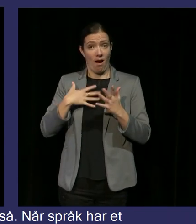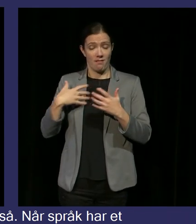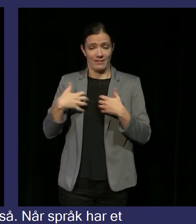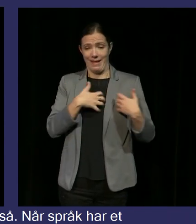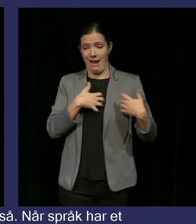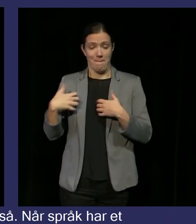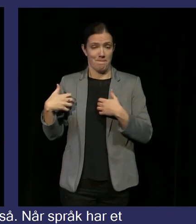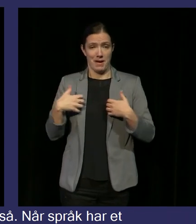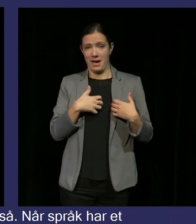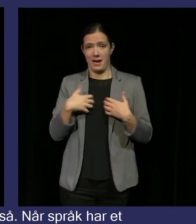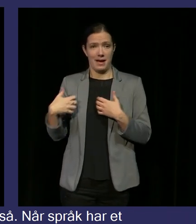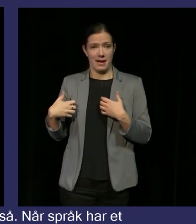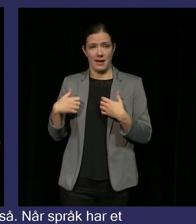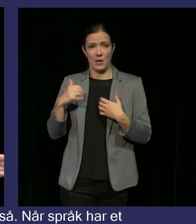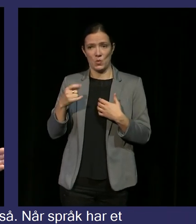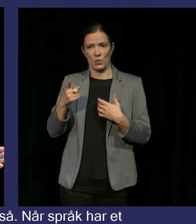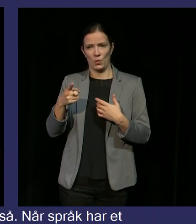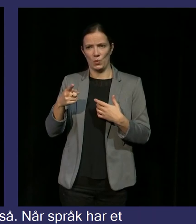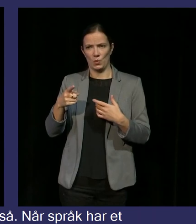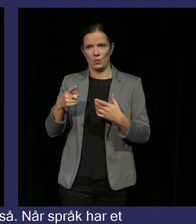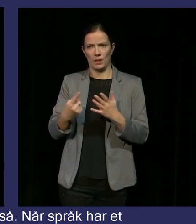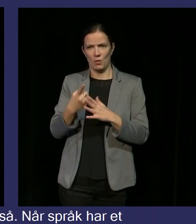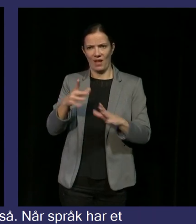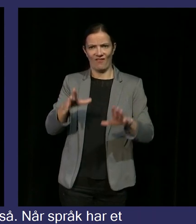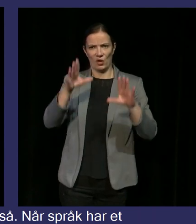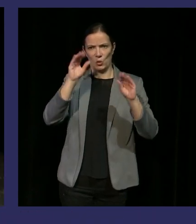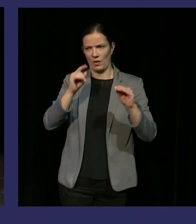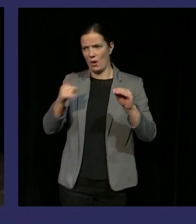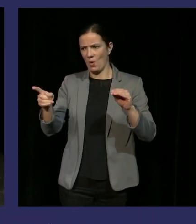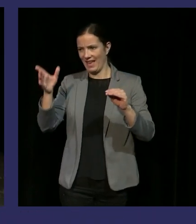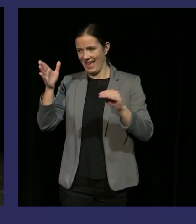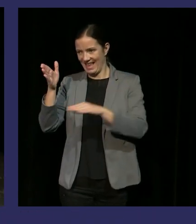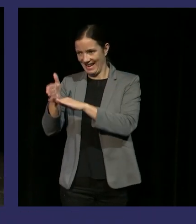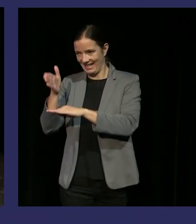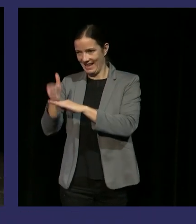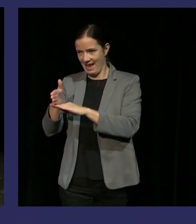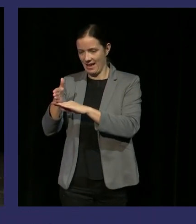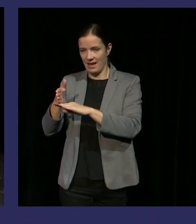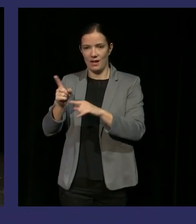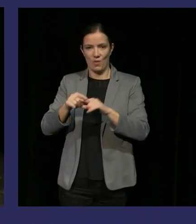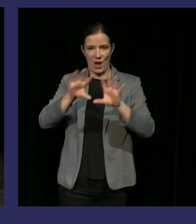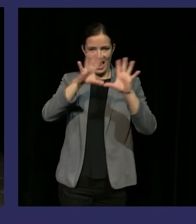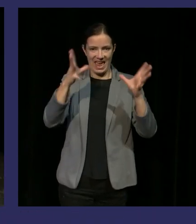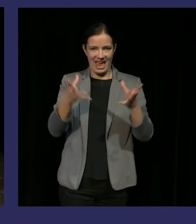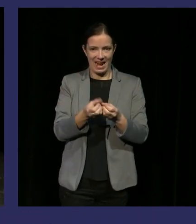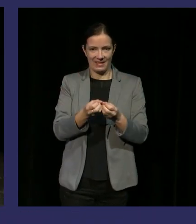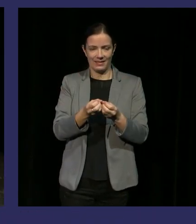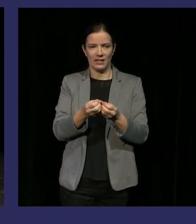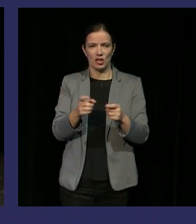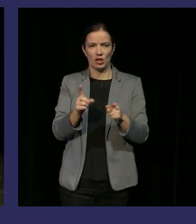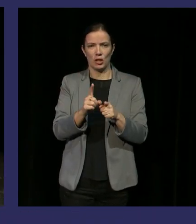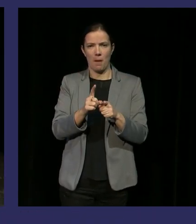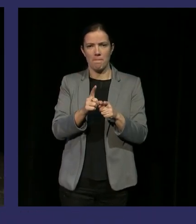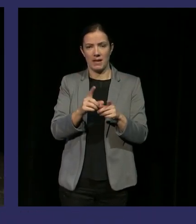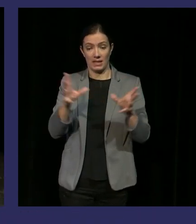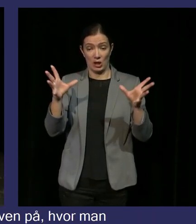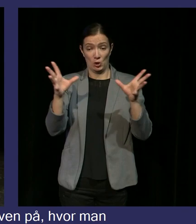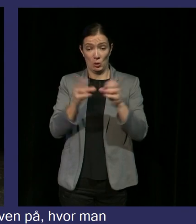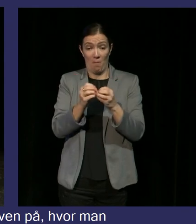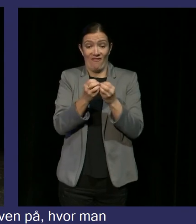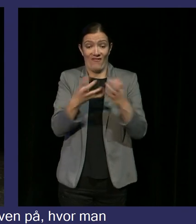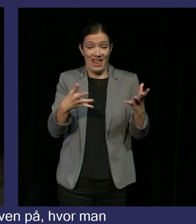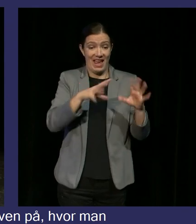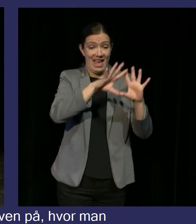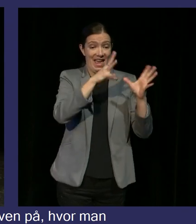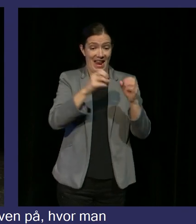at du har det forståelige opp mot det korrekte, du har helheten som er en sum av mange helheter,